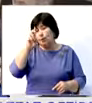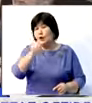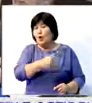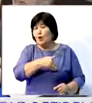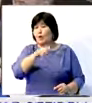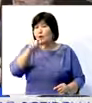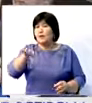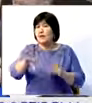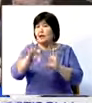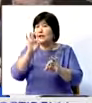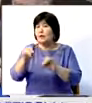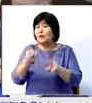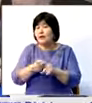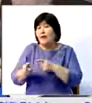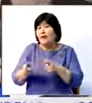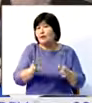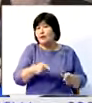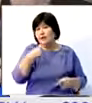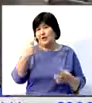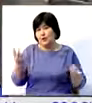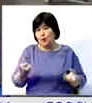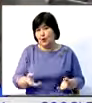үміткерлерді іріктеу критерийлерін әзірлеу керек деп отыр.